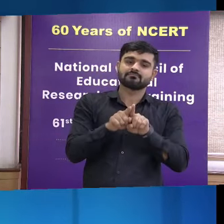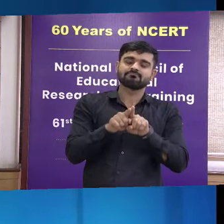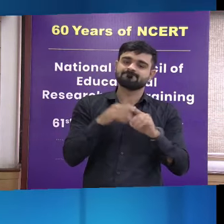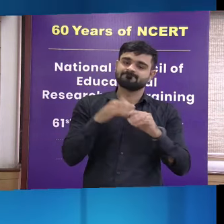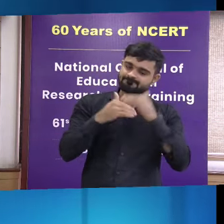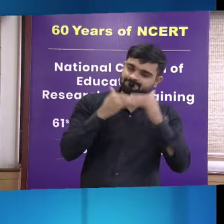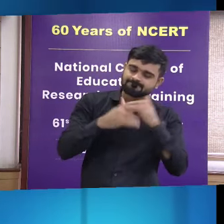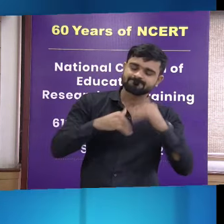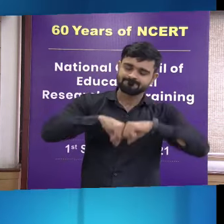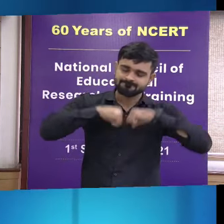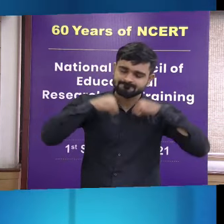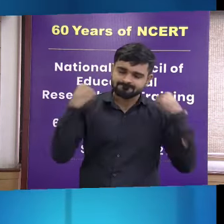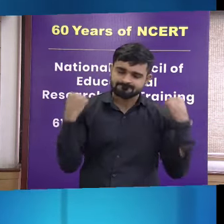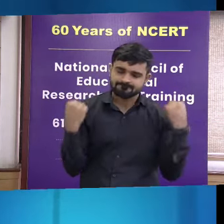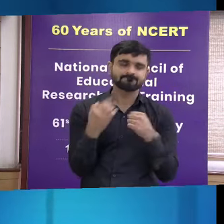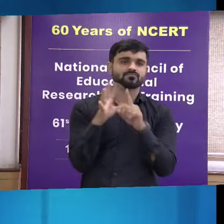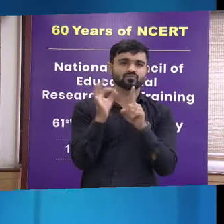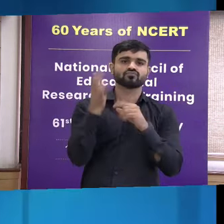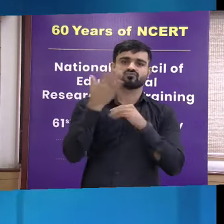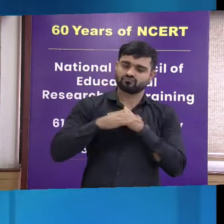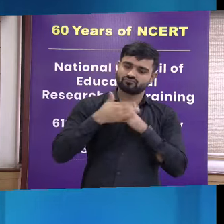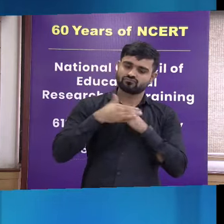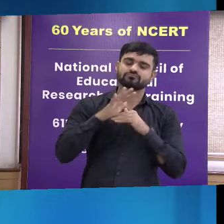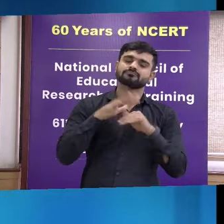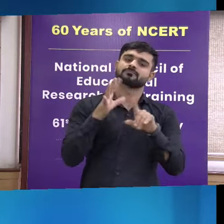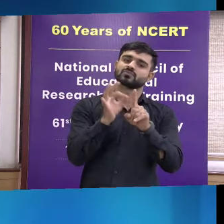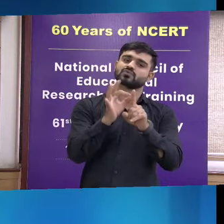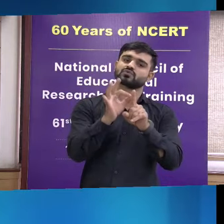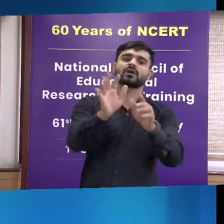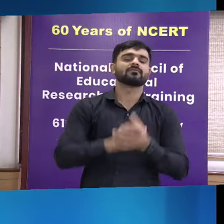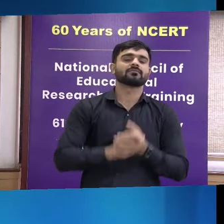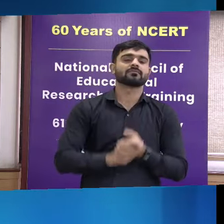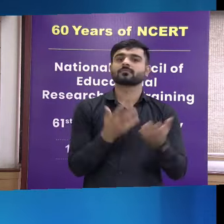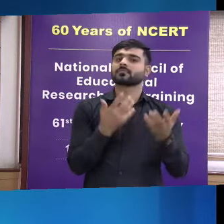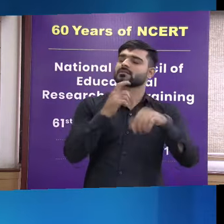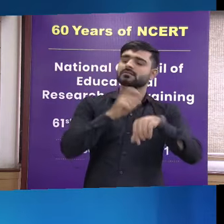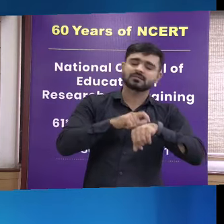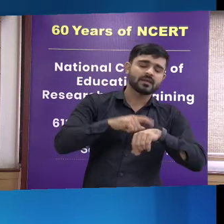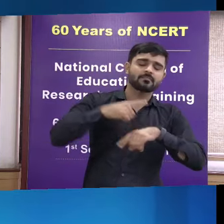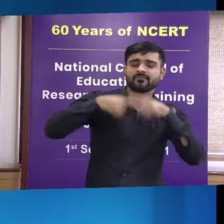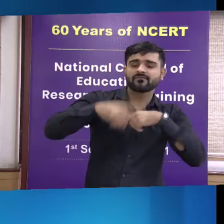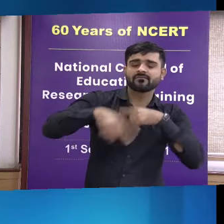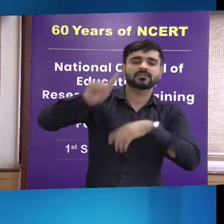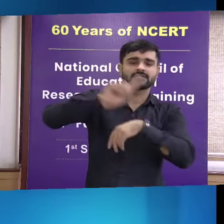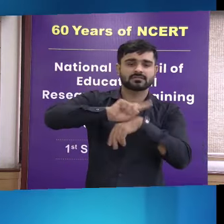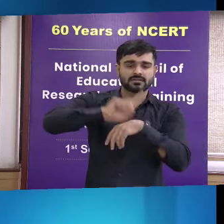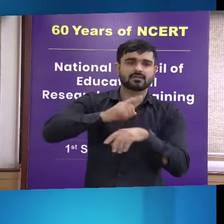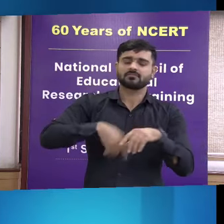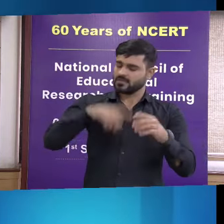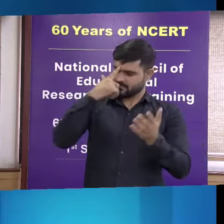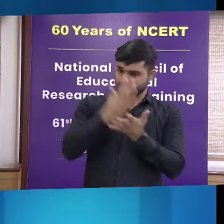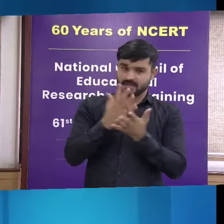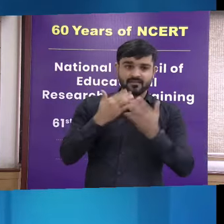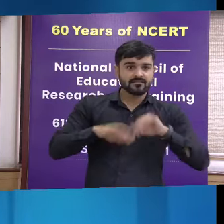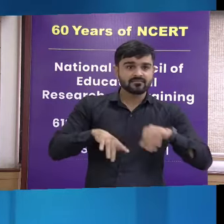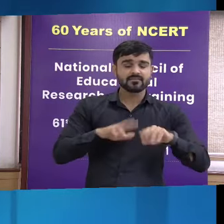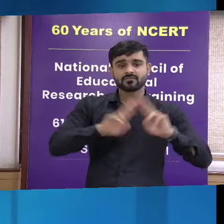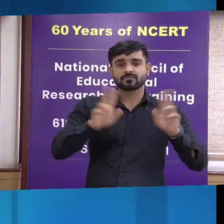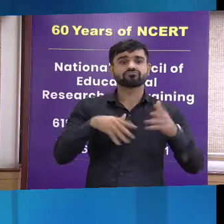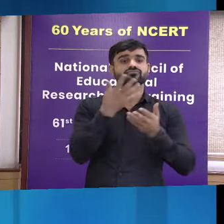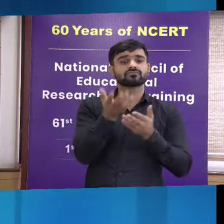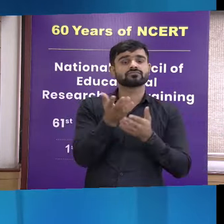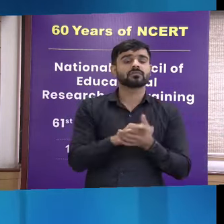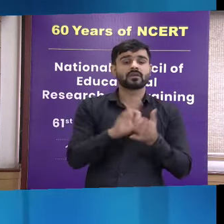कृत और परिमार्जन ये लगातार होता रहेगा हर क्षण हर दिन, और मेरा पूरा विश्वास है कि